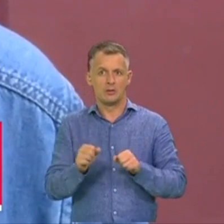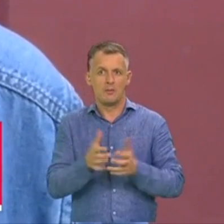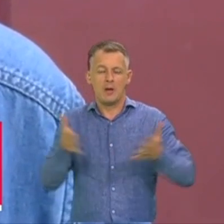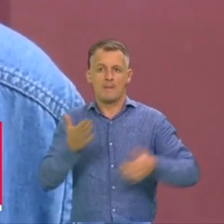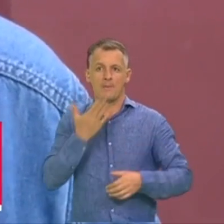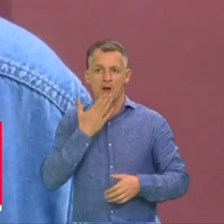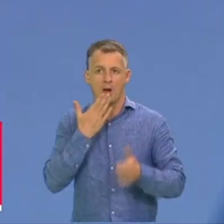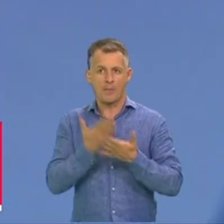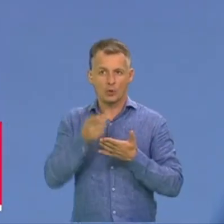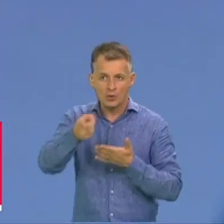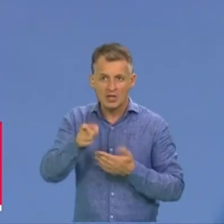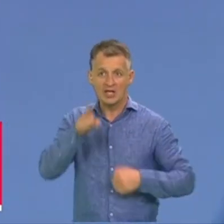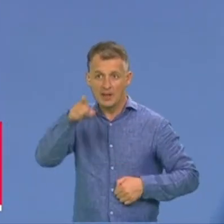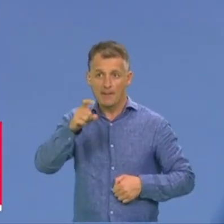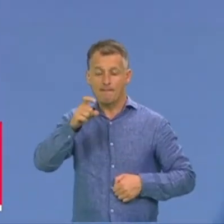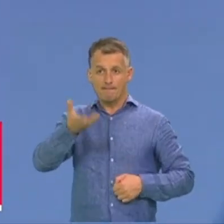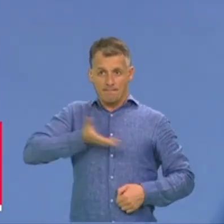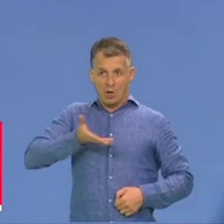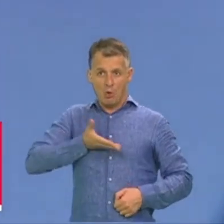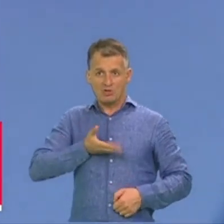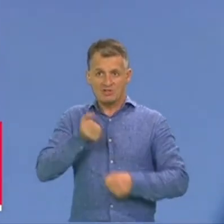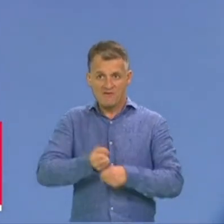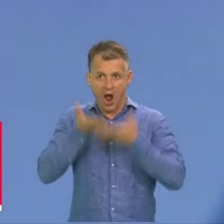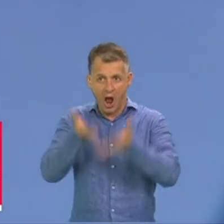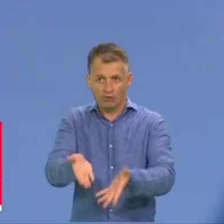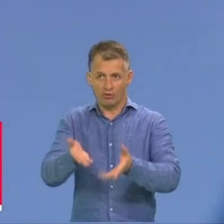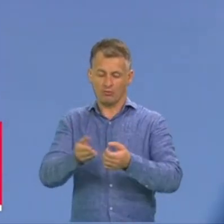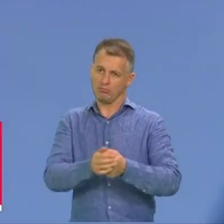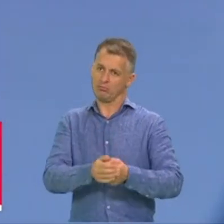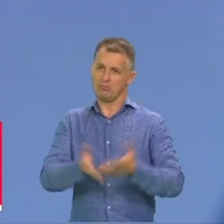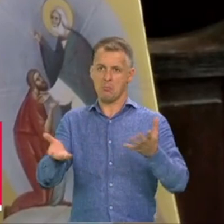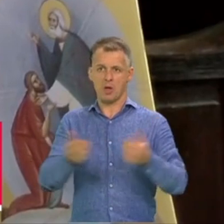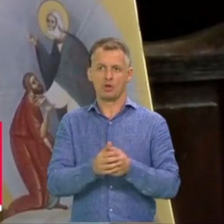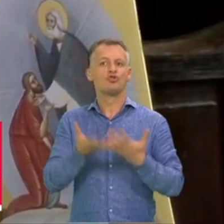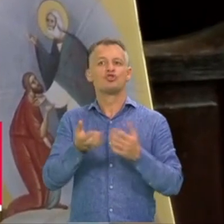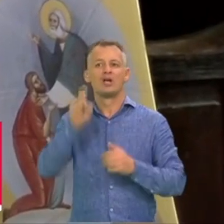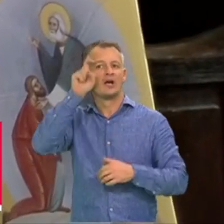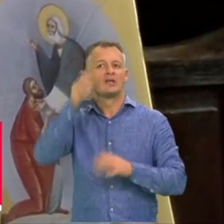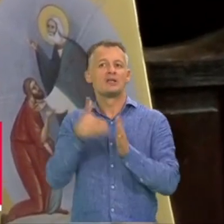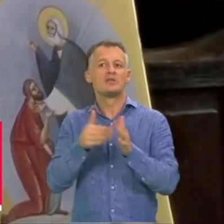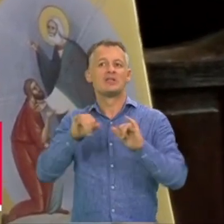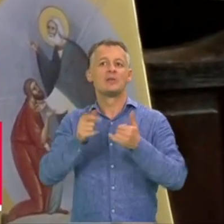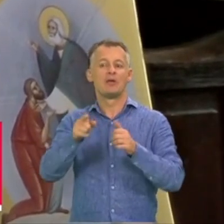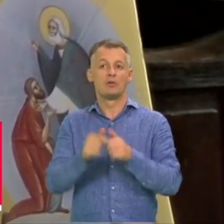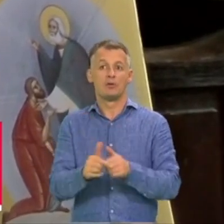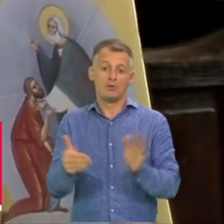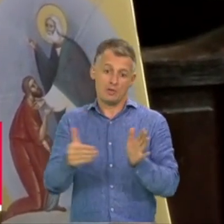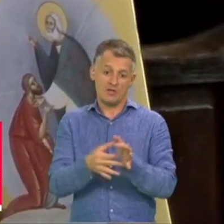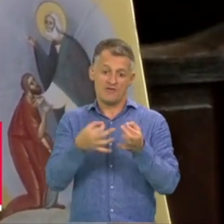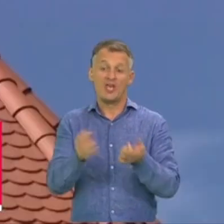preot, să facă așa ceva. Ce credeți că ar trebui să se întâmple cu acest călugăr? Păi închis, ce să